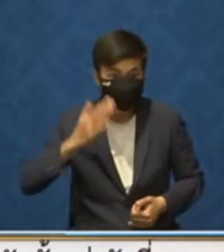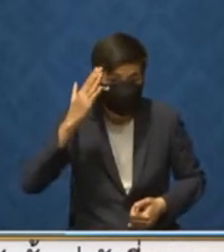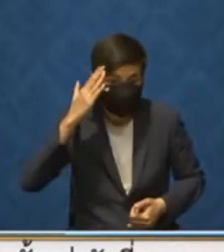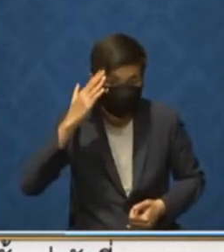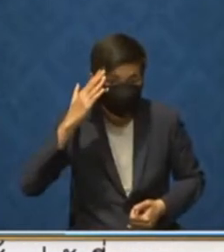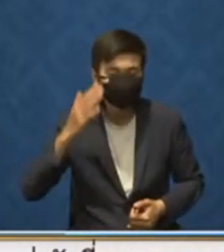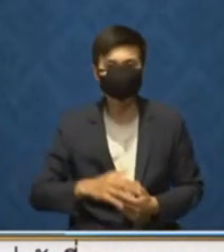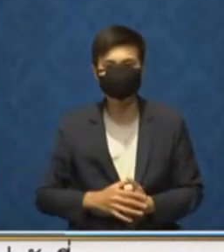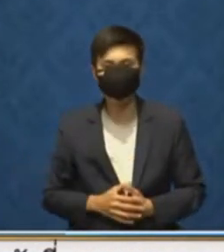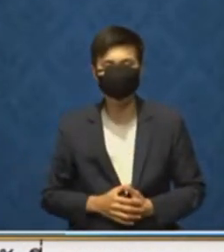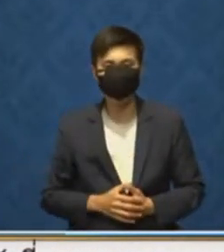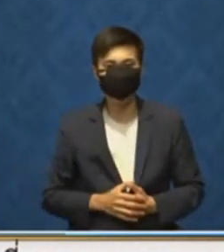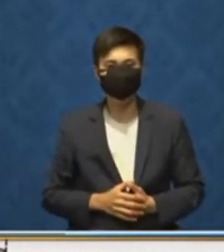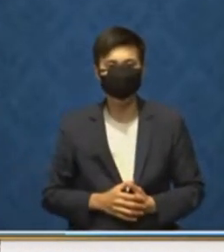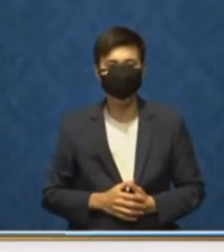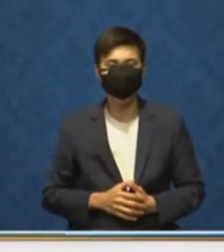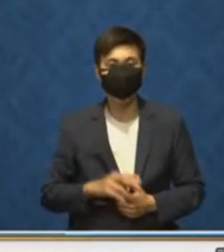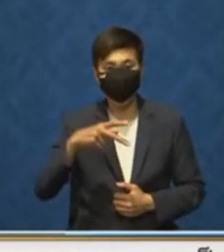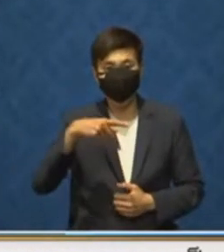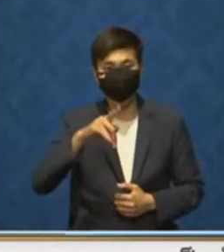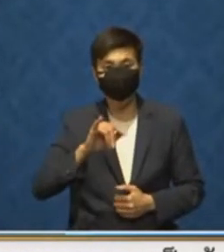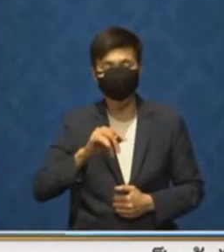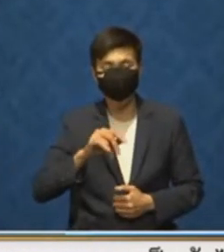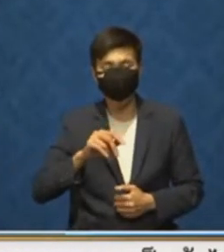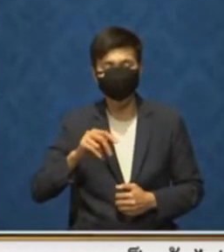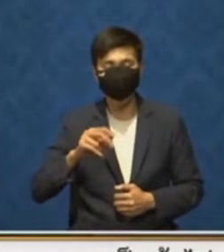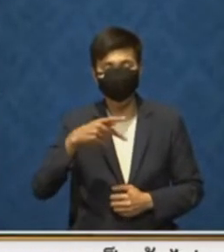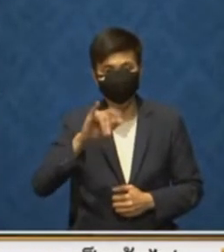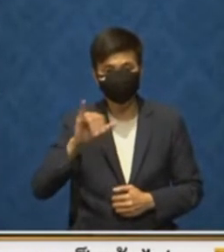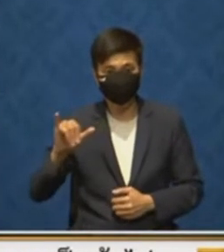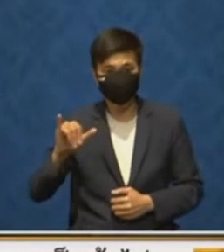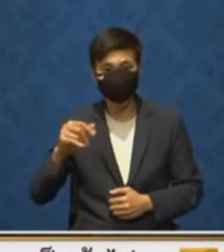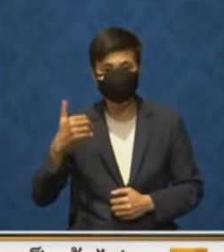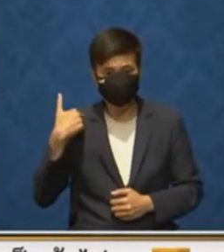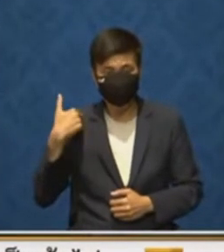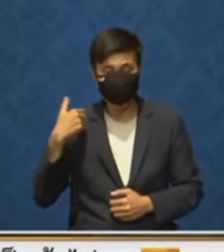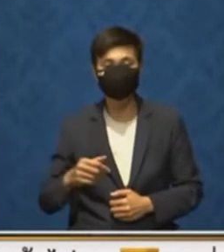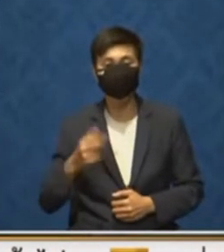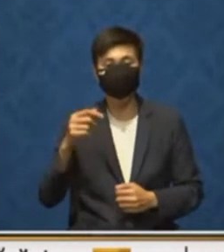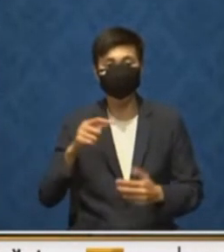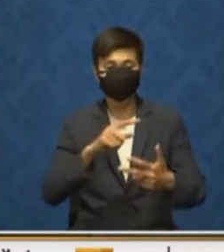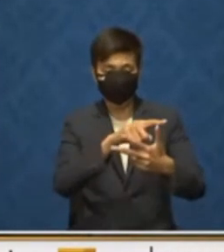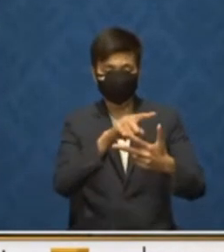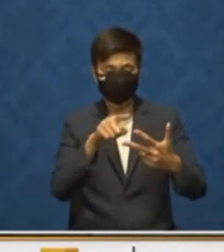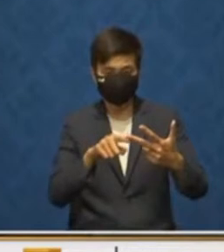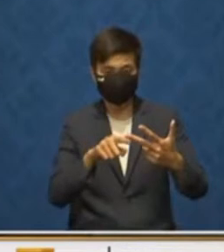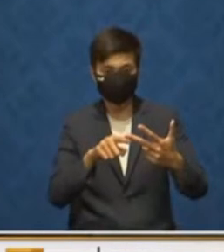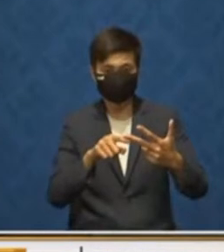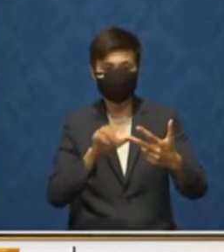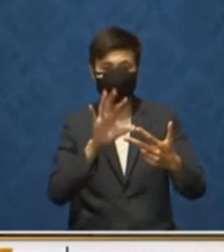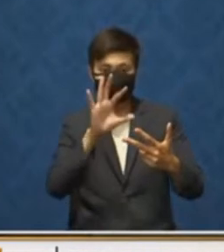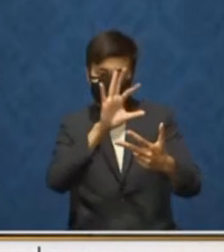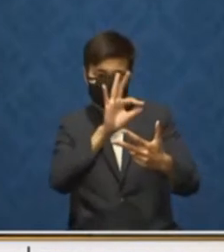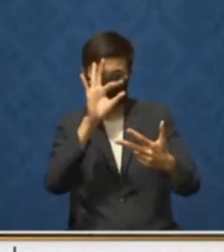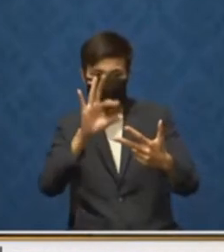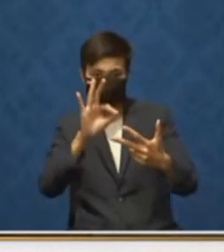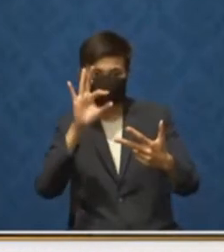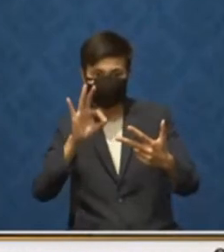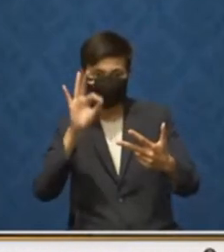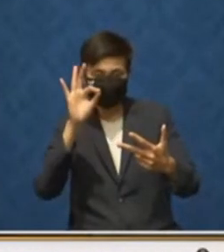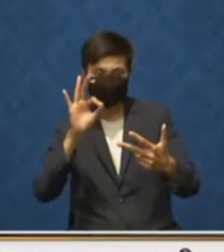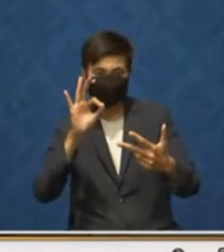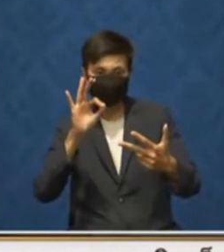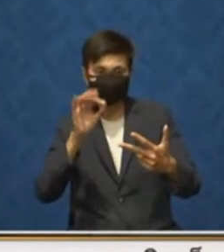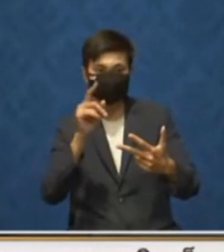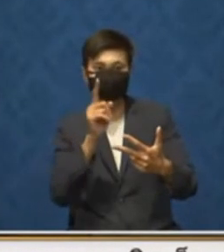คุณประยุทธจึงมี 3ทางเลือกเท่านั้นนะครับทางเลือกที่ 1ก็ต้องเอาแบบ